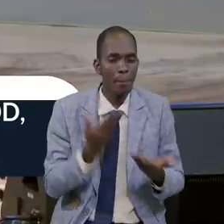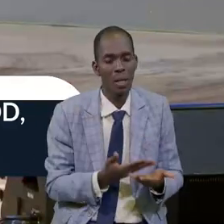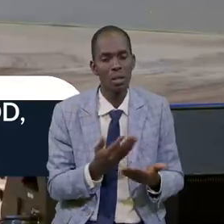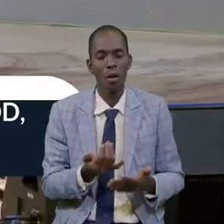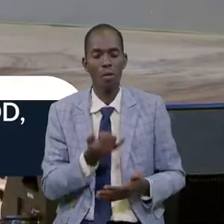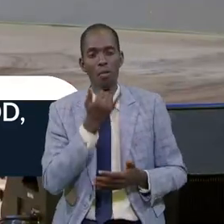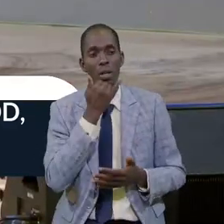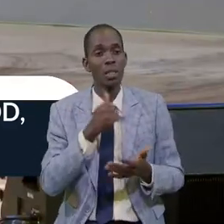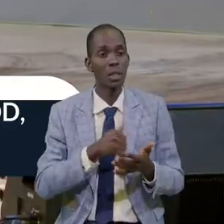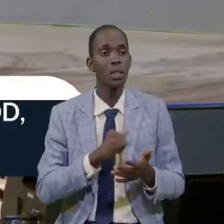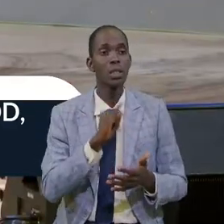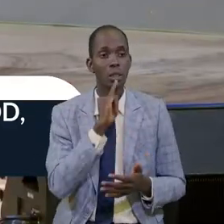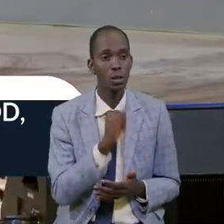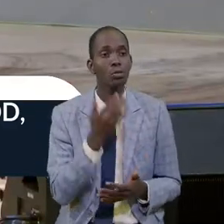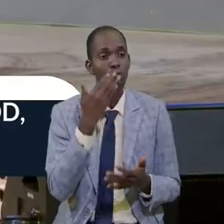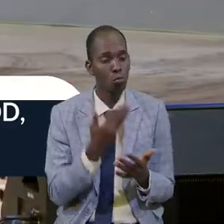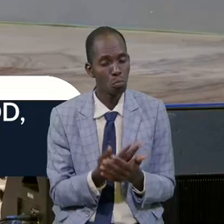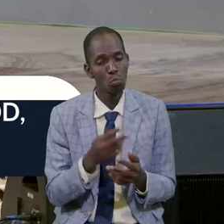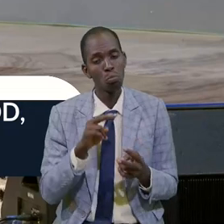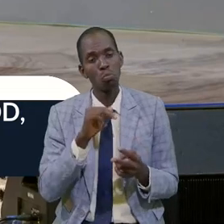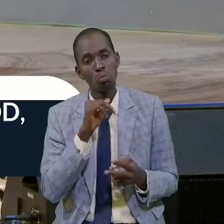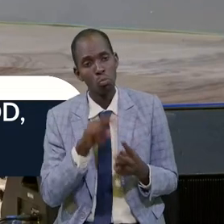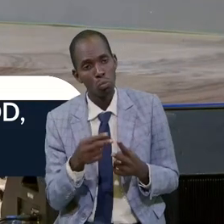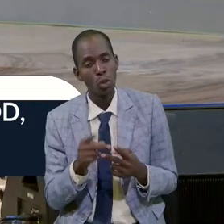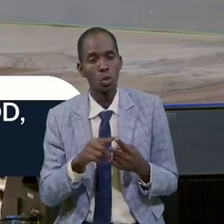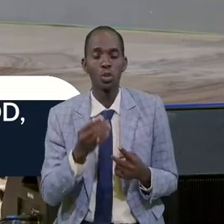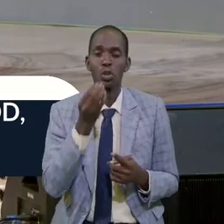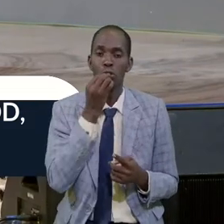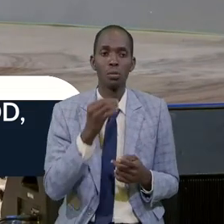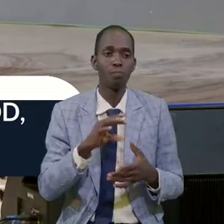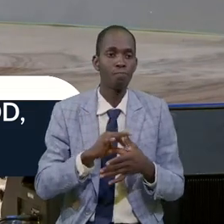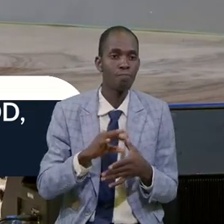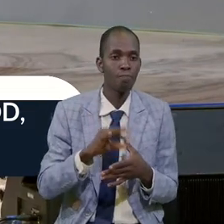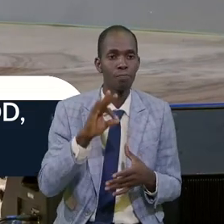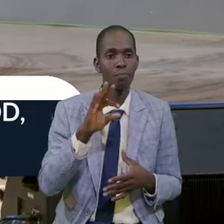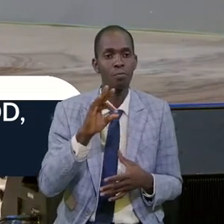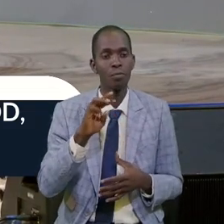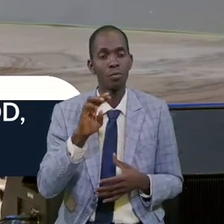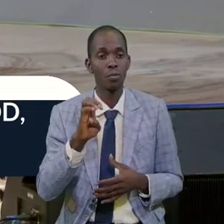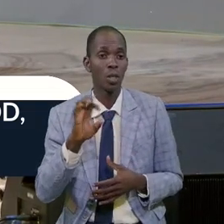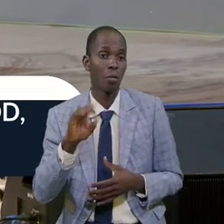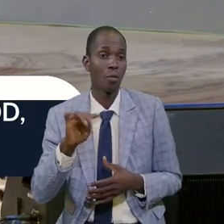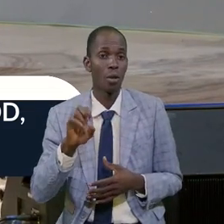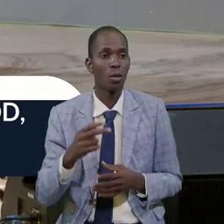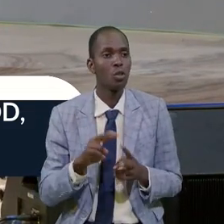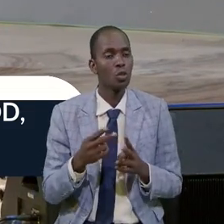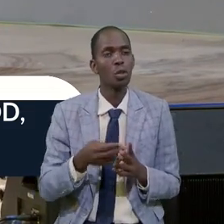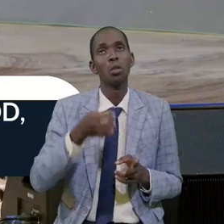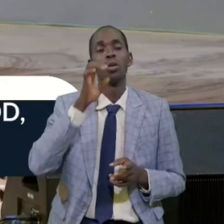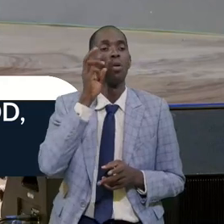scandale. Oui, il est bien de ne pas manger de viande, de ne pas boire de vin et